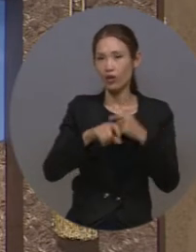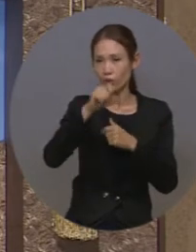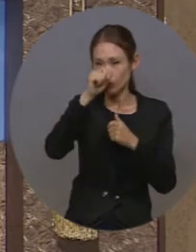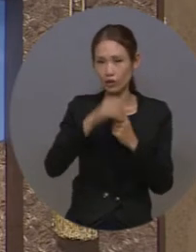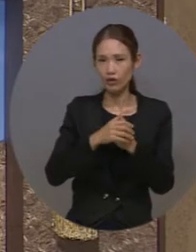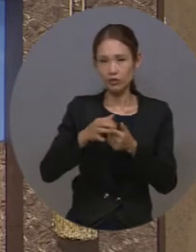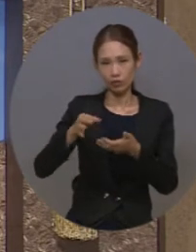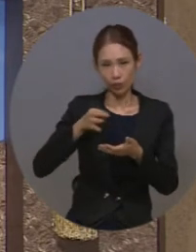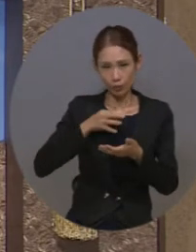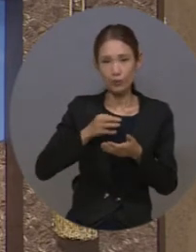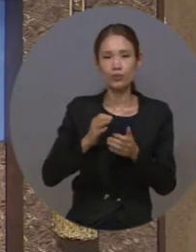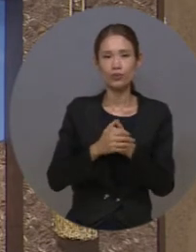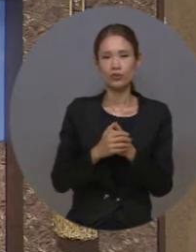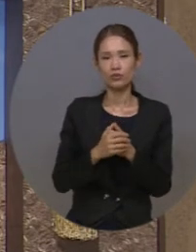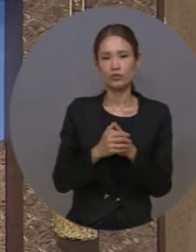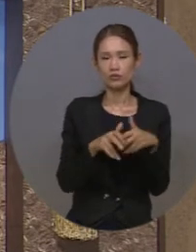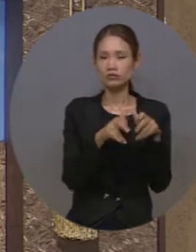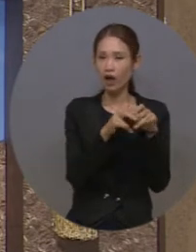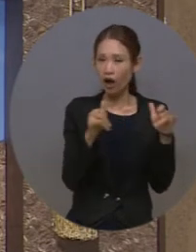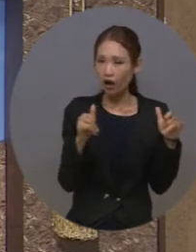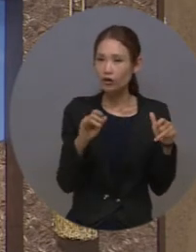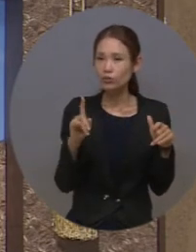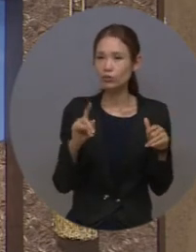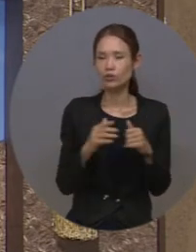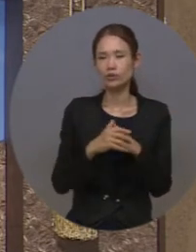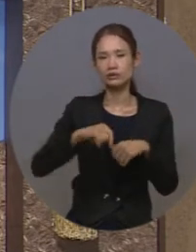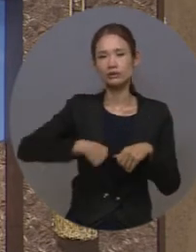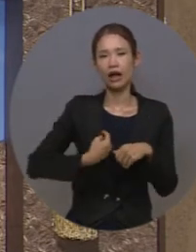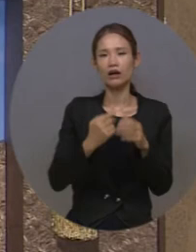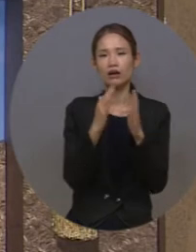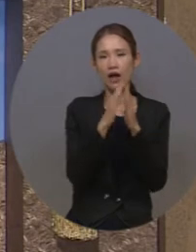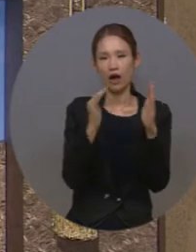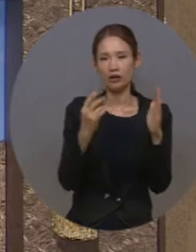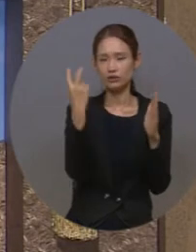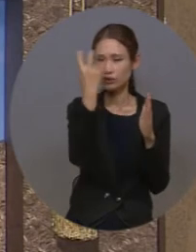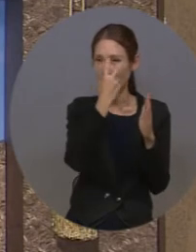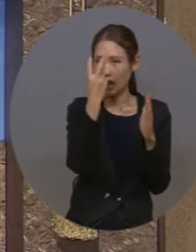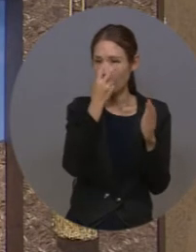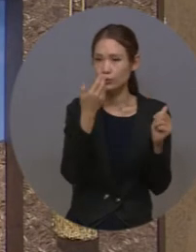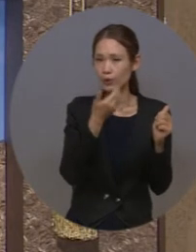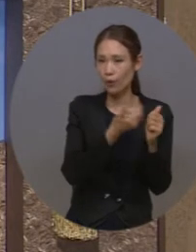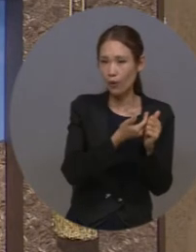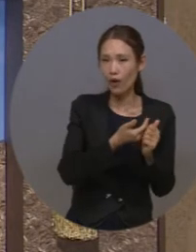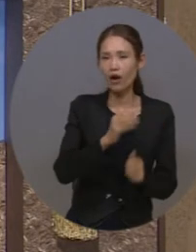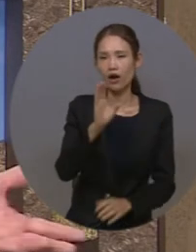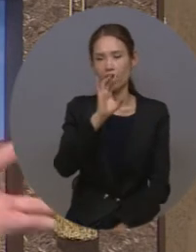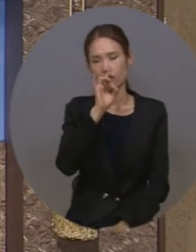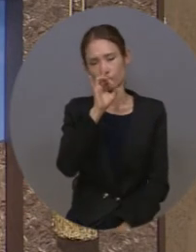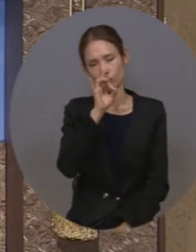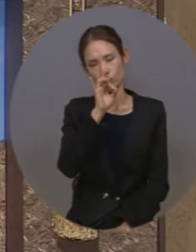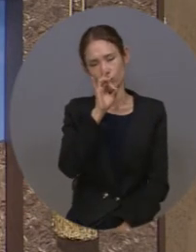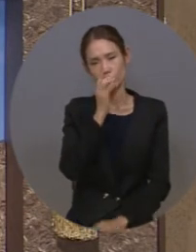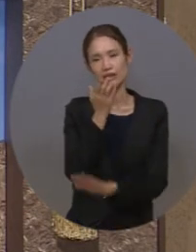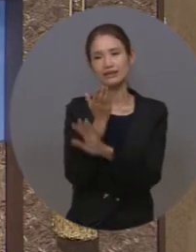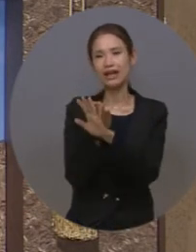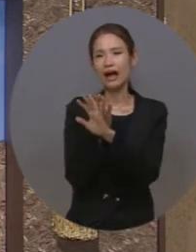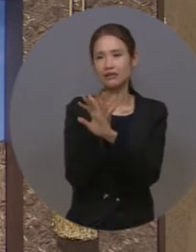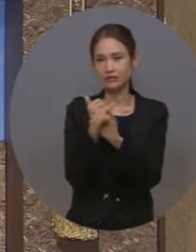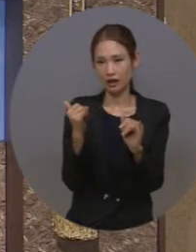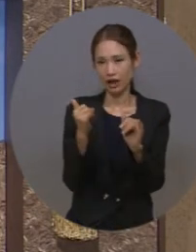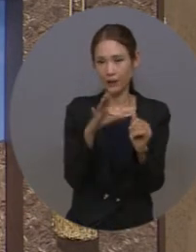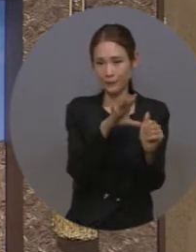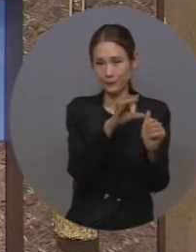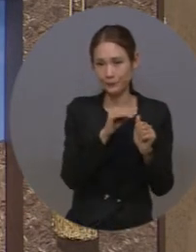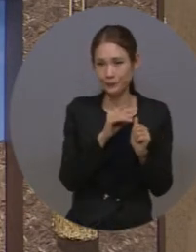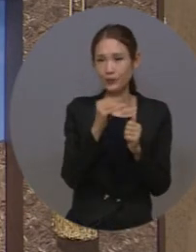보수를 받습니다. 근데 장애인은 자기 가족을 케어를 못 해주게 돼 있어요. 남이 케어를 해줘야지